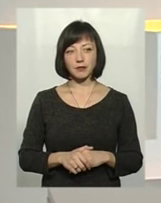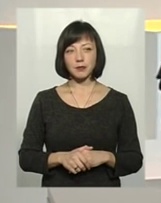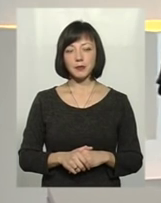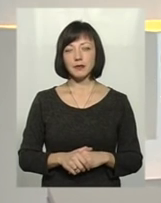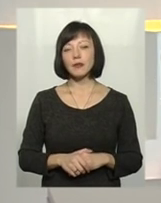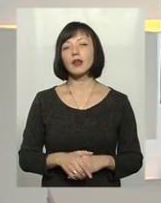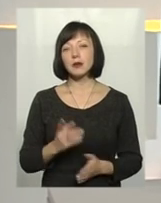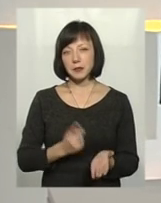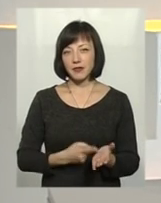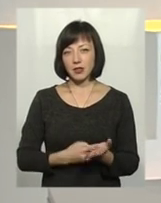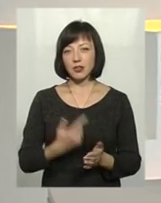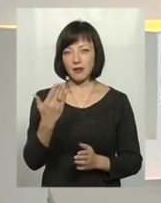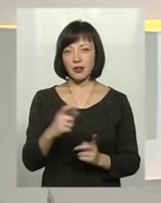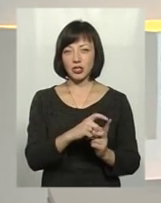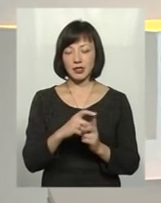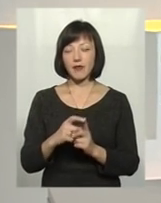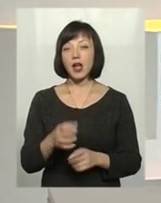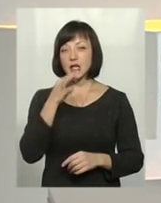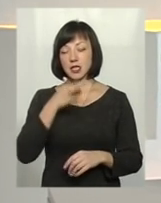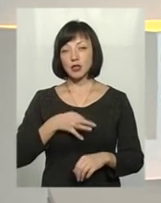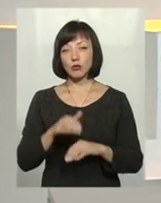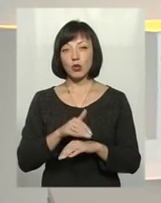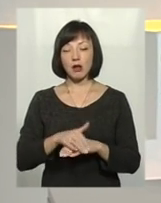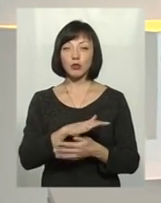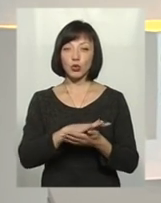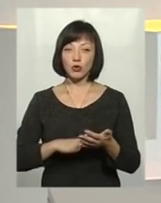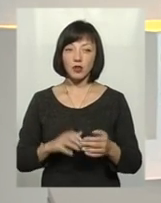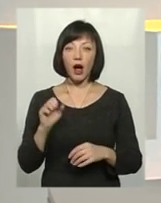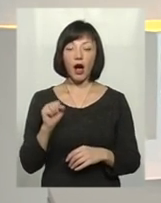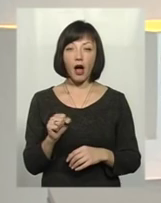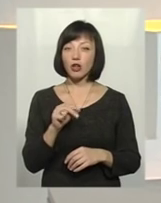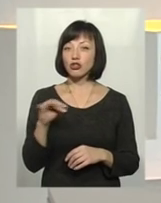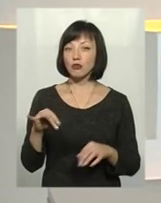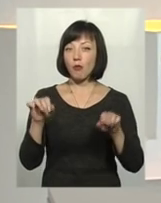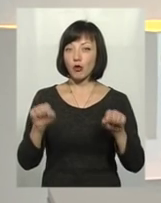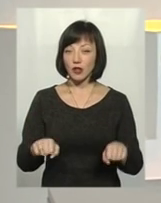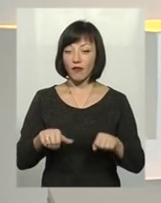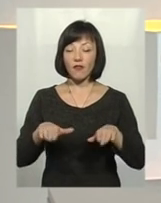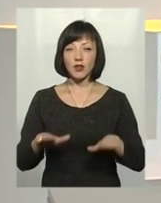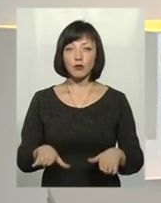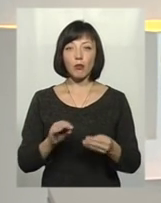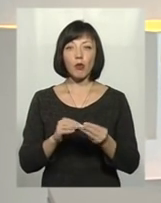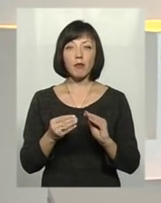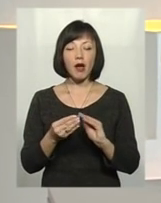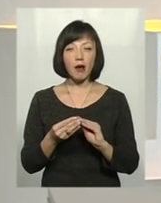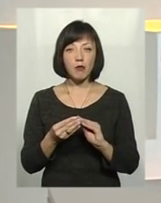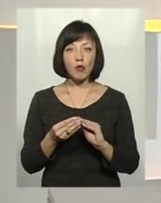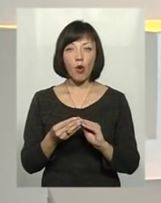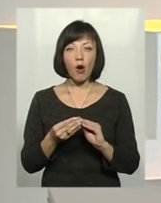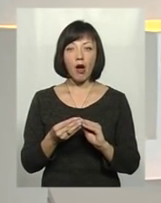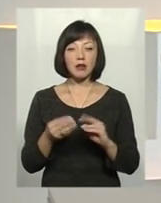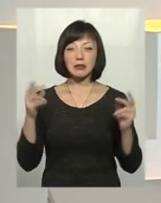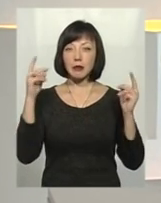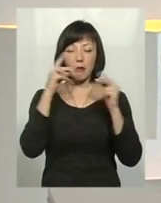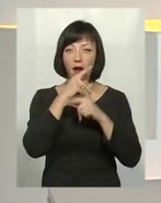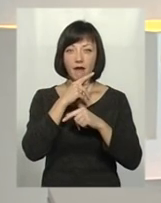Власне, підтвердження ваших слів. Скажіть, будь ласка, продовження. А чи можливо вирішити проблему із